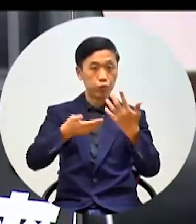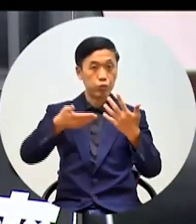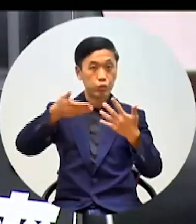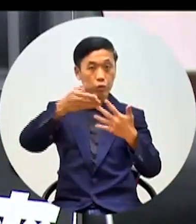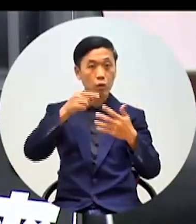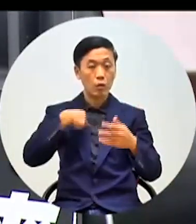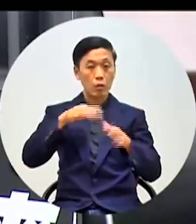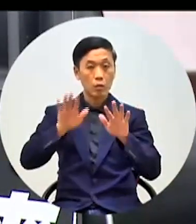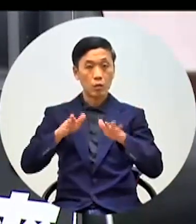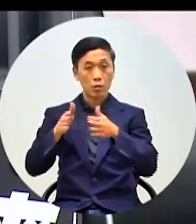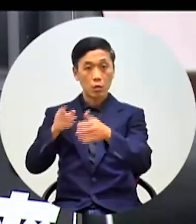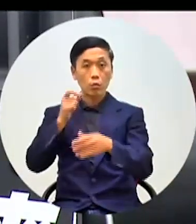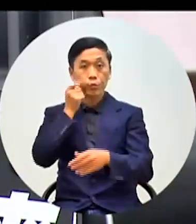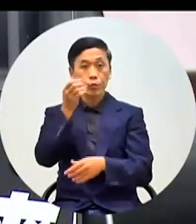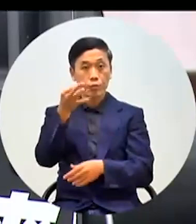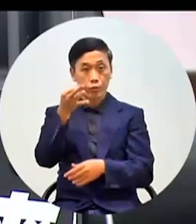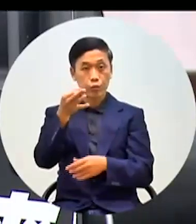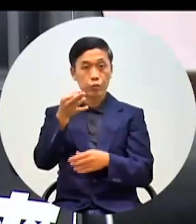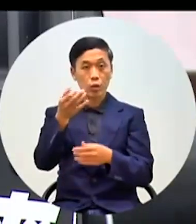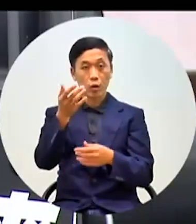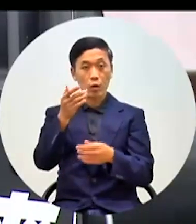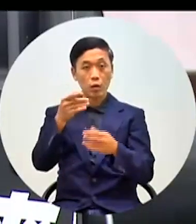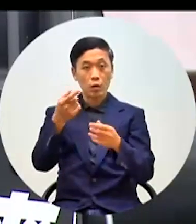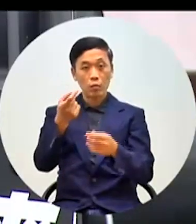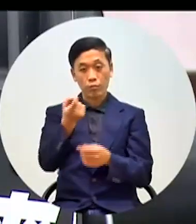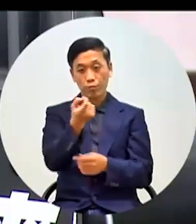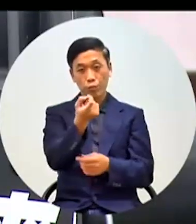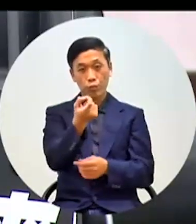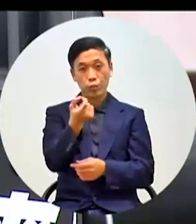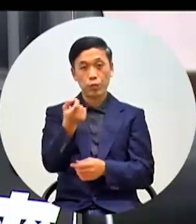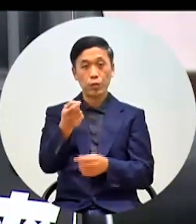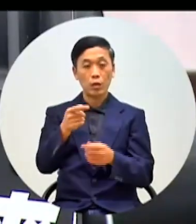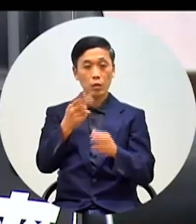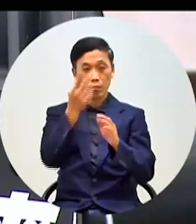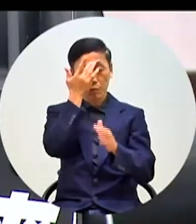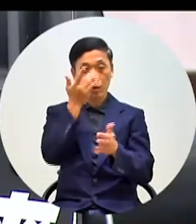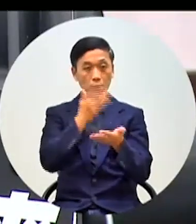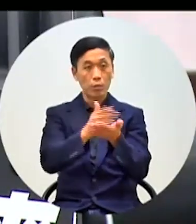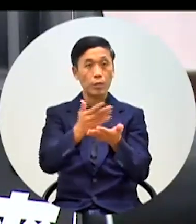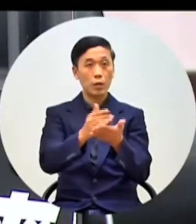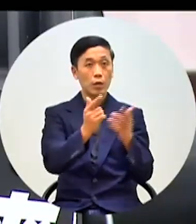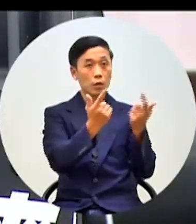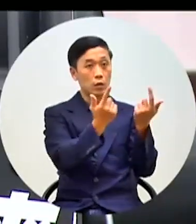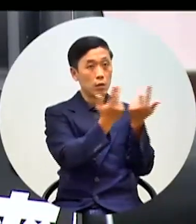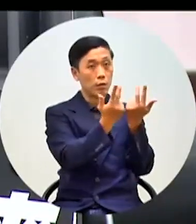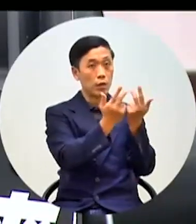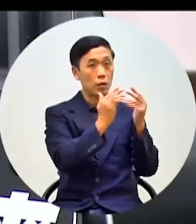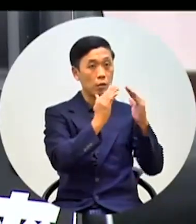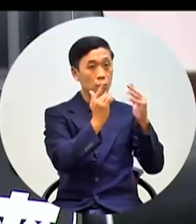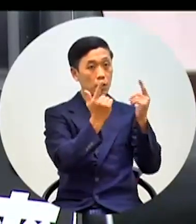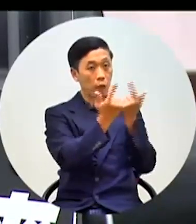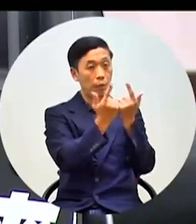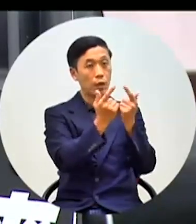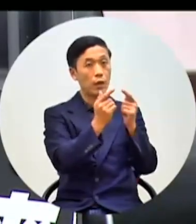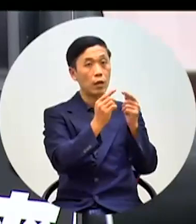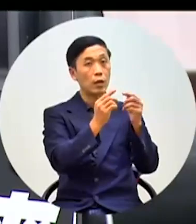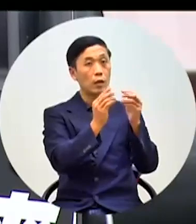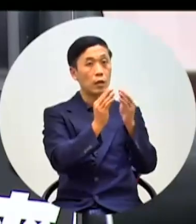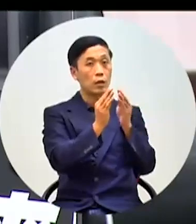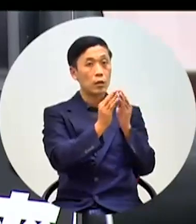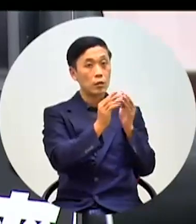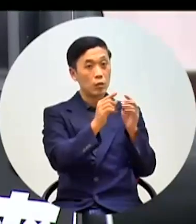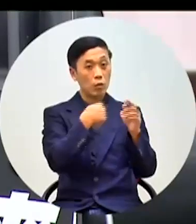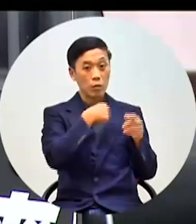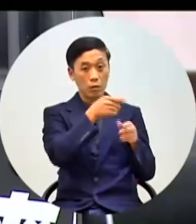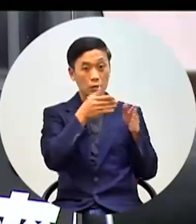题必须要去做一个解决。你看，我们跟新北、台北，还有包括桃园、新北市，我们这边的一个差距，